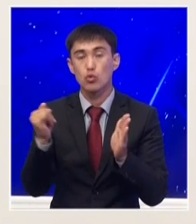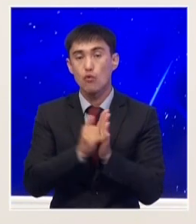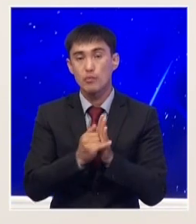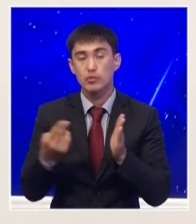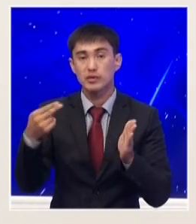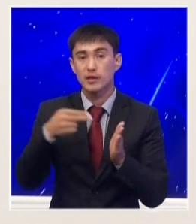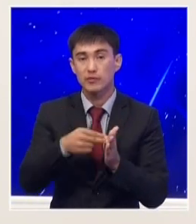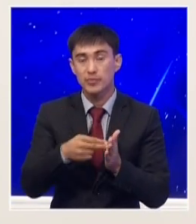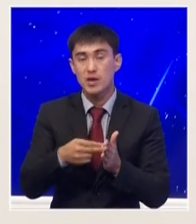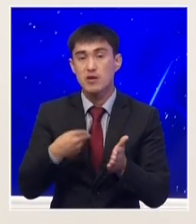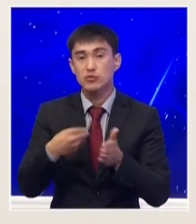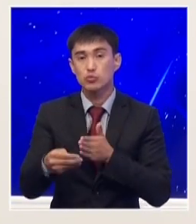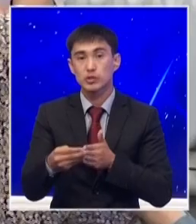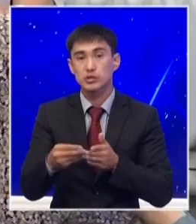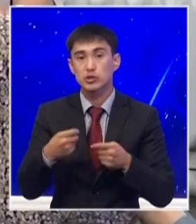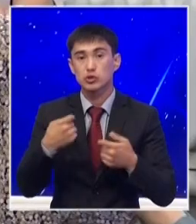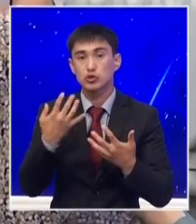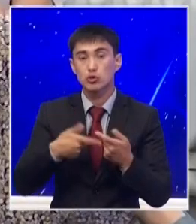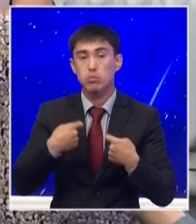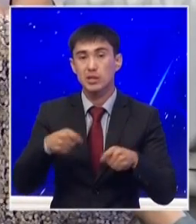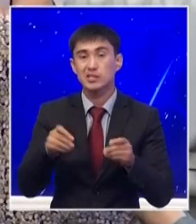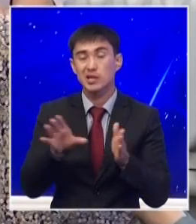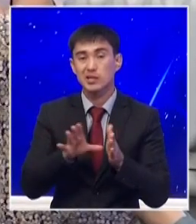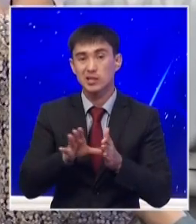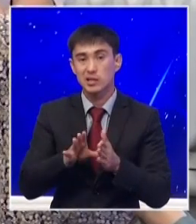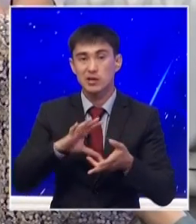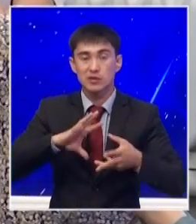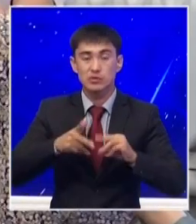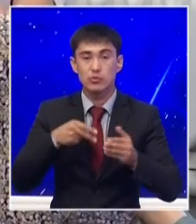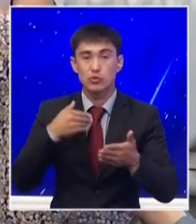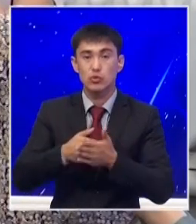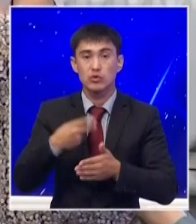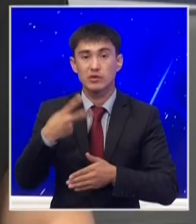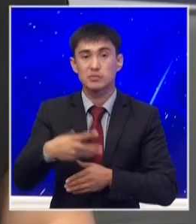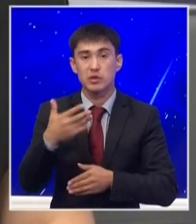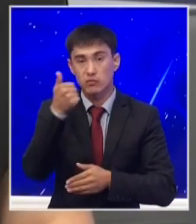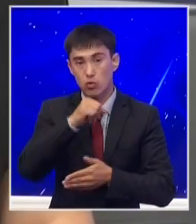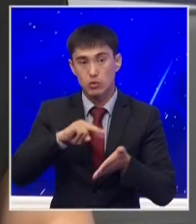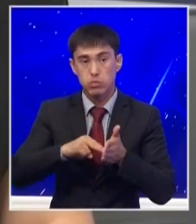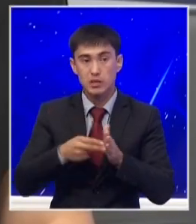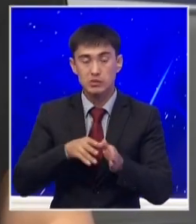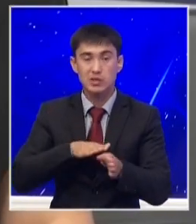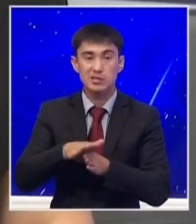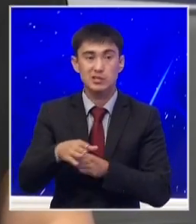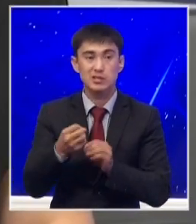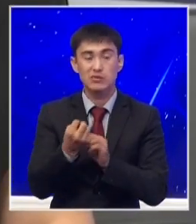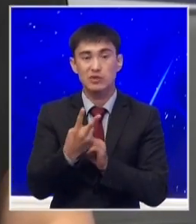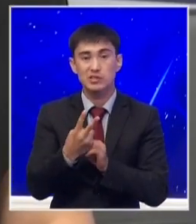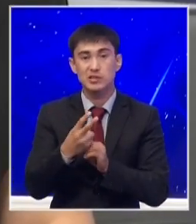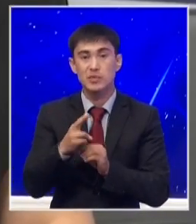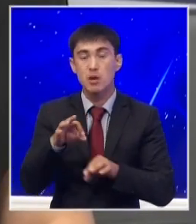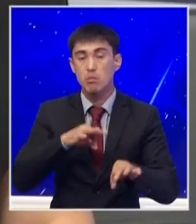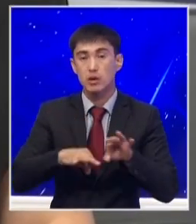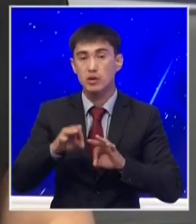тарифу. Инвестиции окупаются за счет продажи электрической энергии. В целом, до 2025 года планируется реализация еще 12